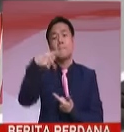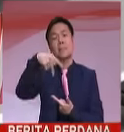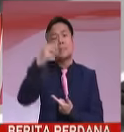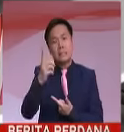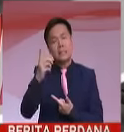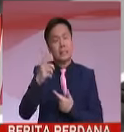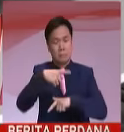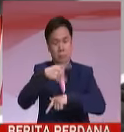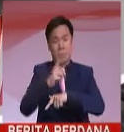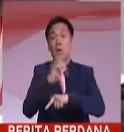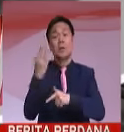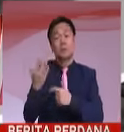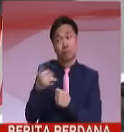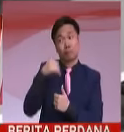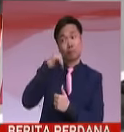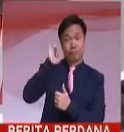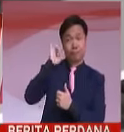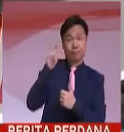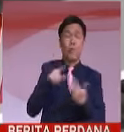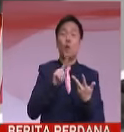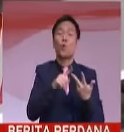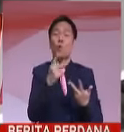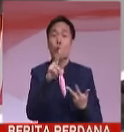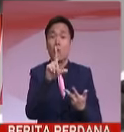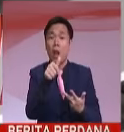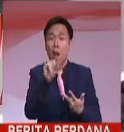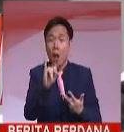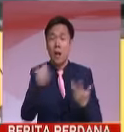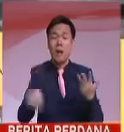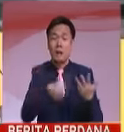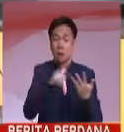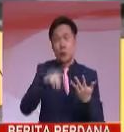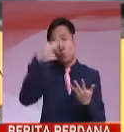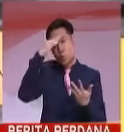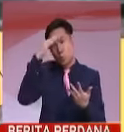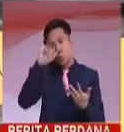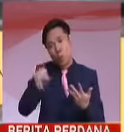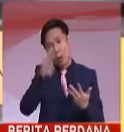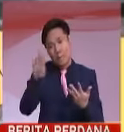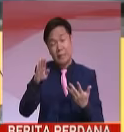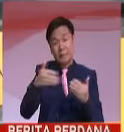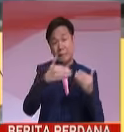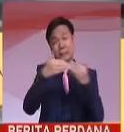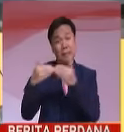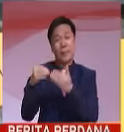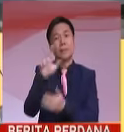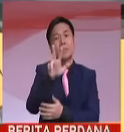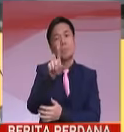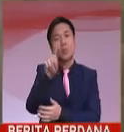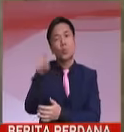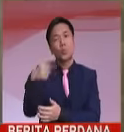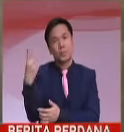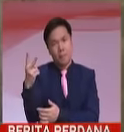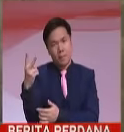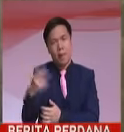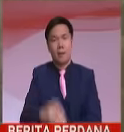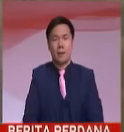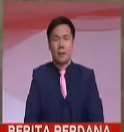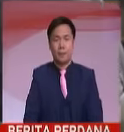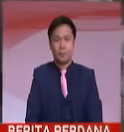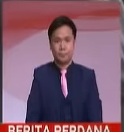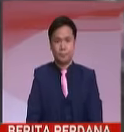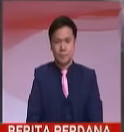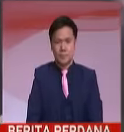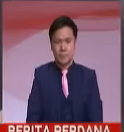dan tiga daerah di Johor yaitu kulai Batu Pahat dan jauh baru juga sehingga 31 Des ini